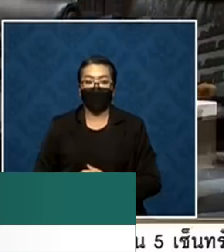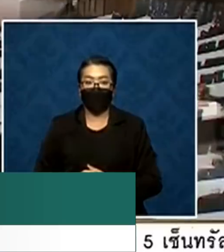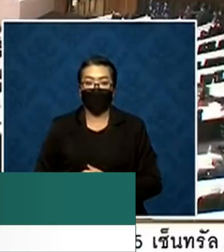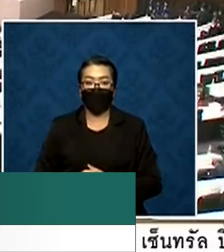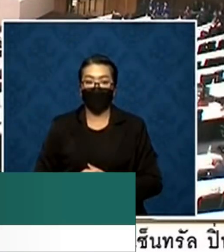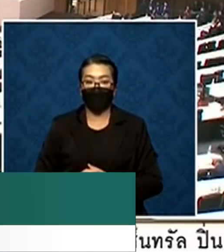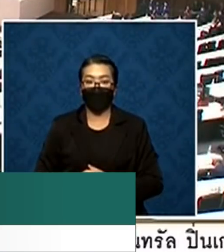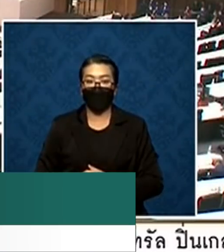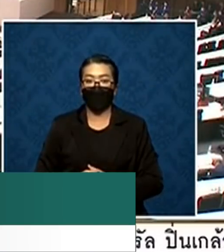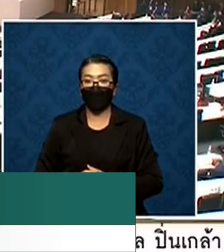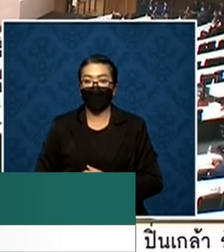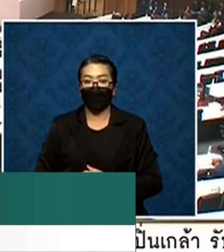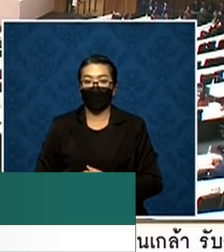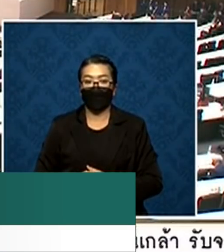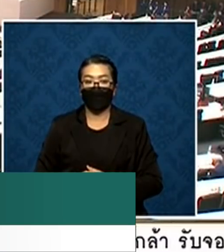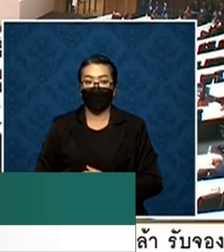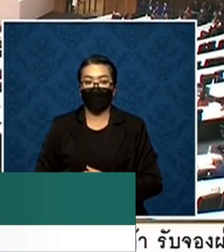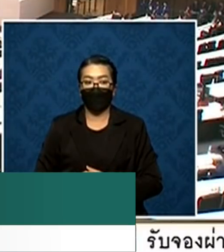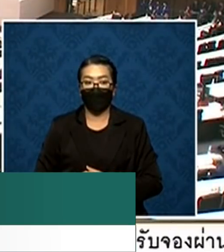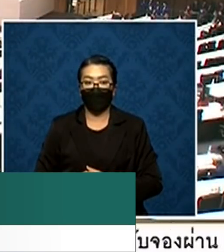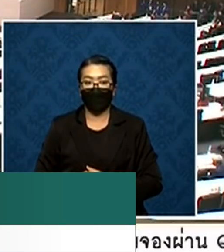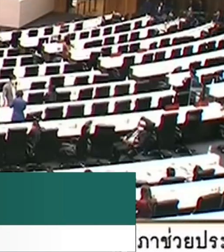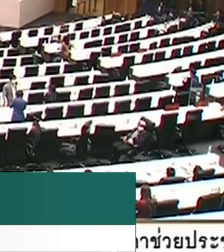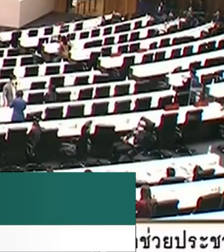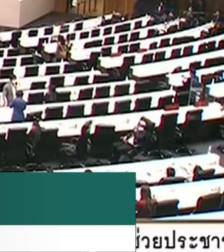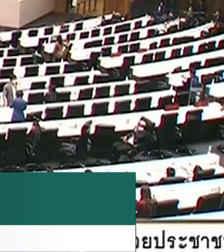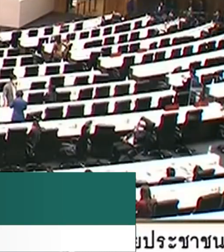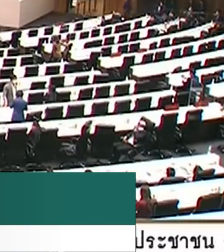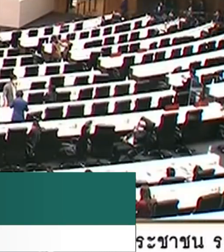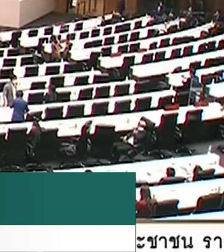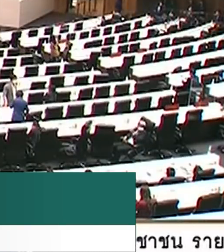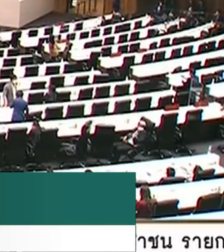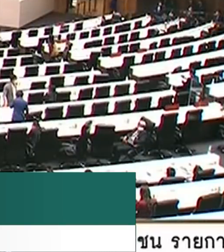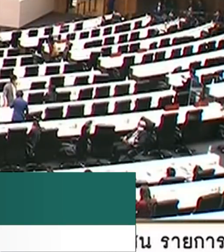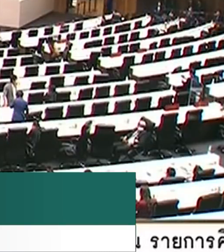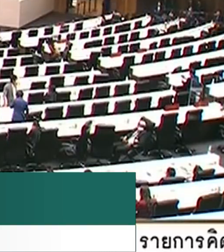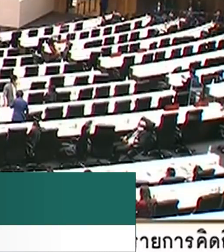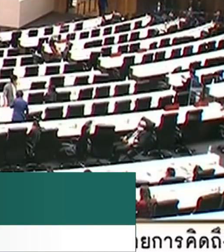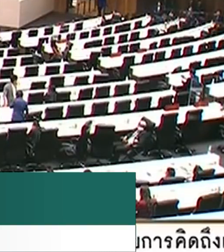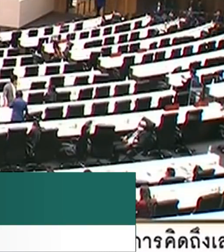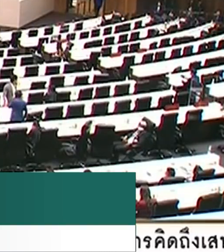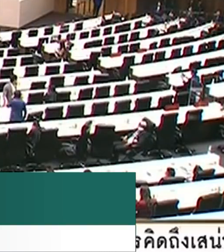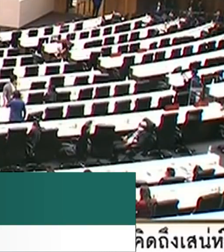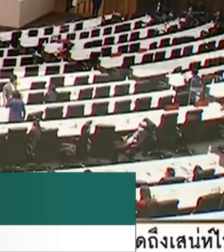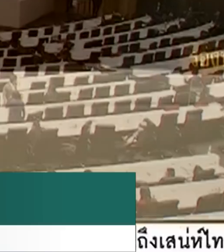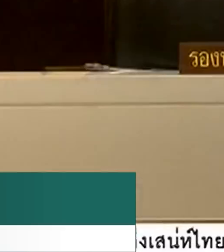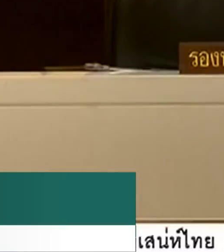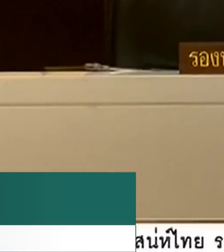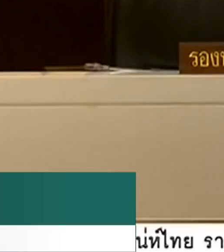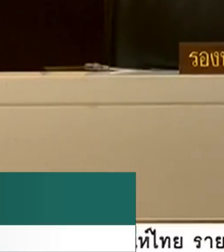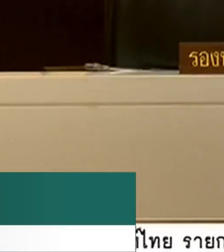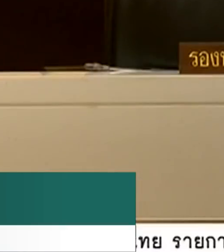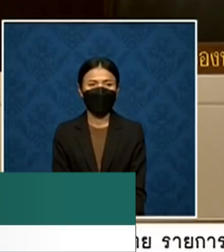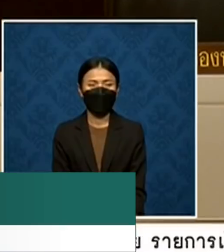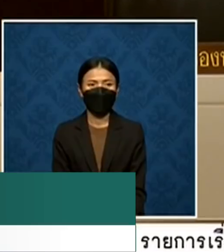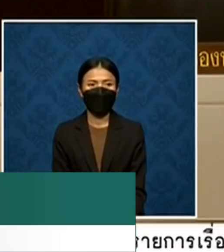ติเปลี่ยนแปลงครับ ครับ ผมต้องเรียนอย่างนี้ครับโดยหลักแล้วเนี่ยนะครับการปกครองด้วยระบอบประชาธิปไตยเนี่ยถ้าเกิดว่าเสียงข้างม